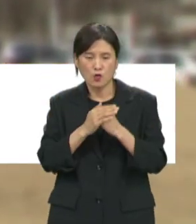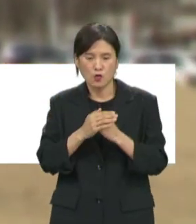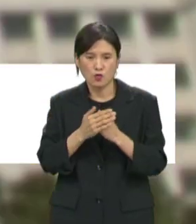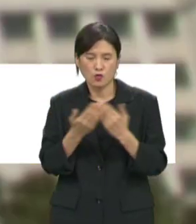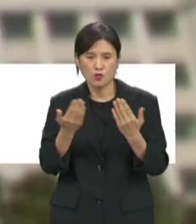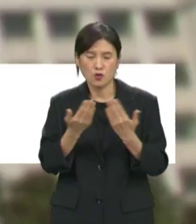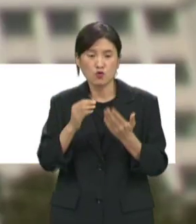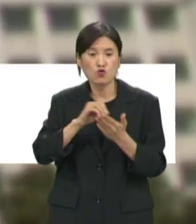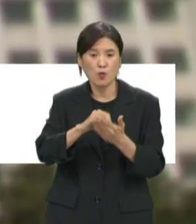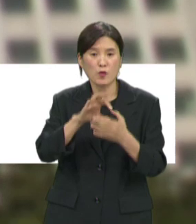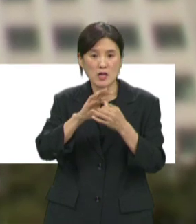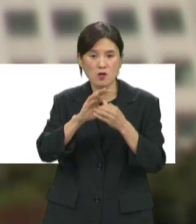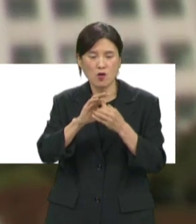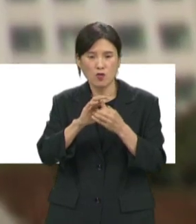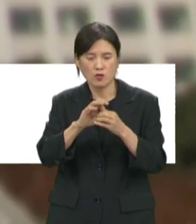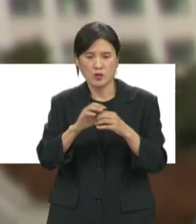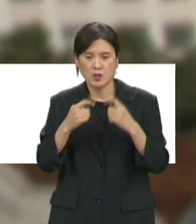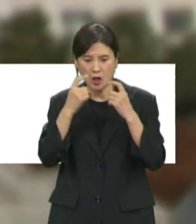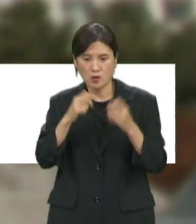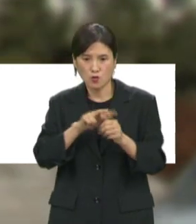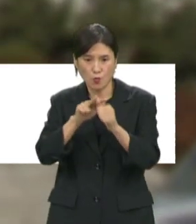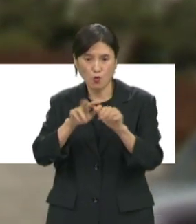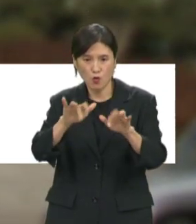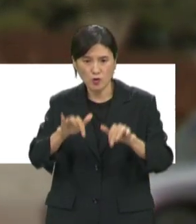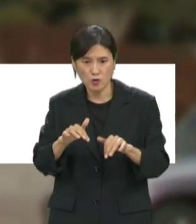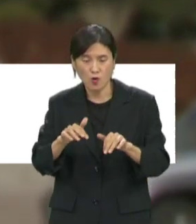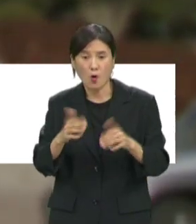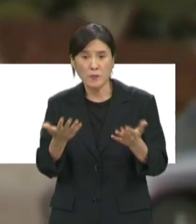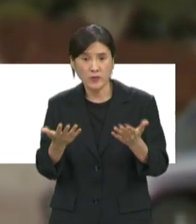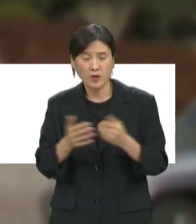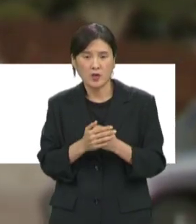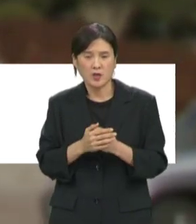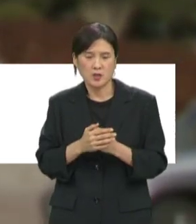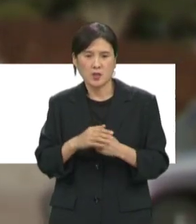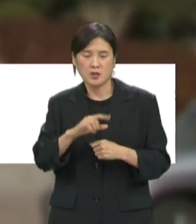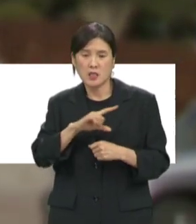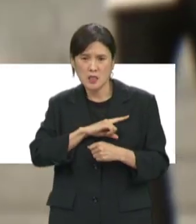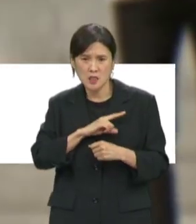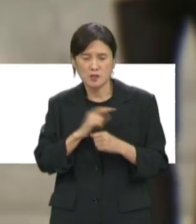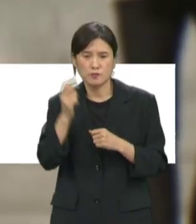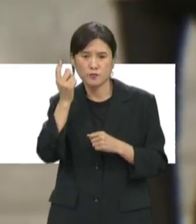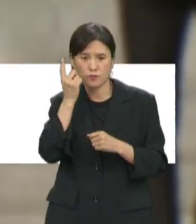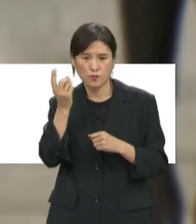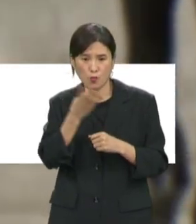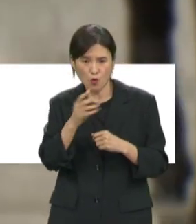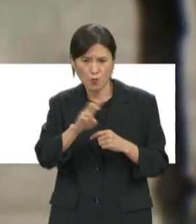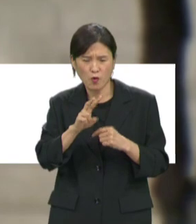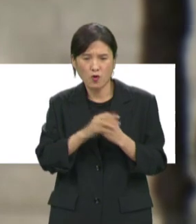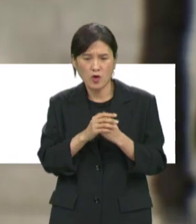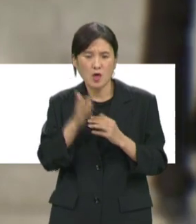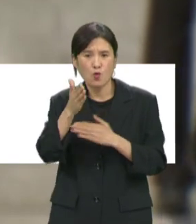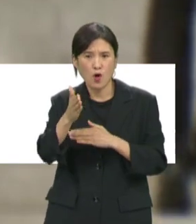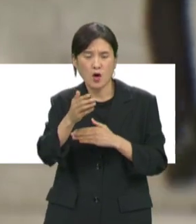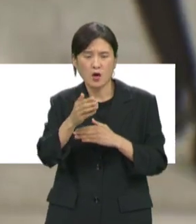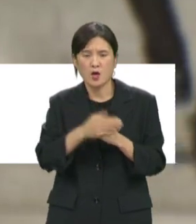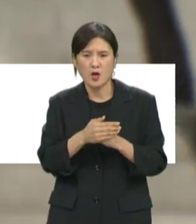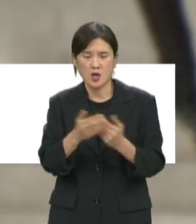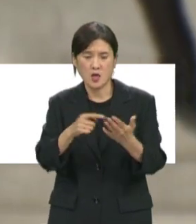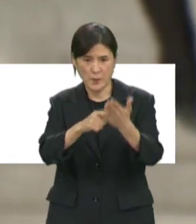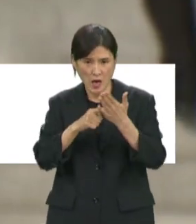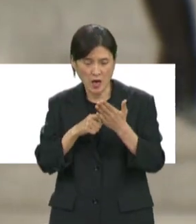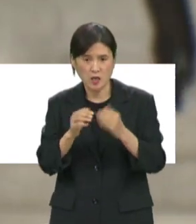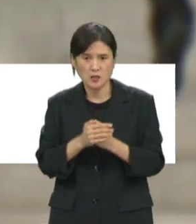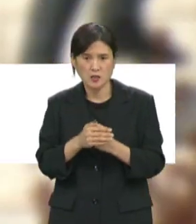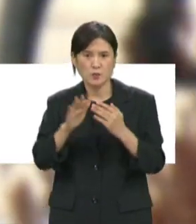관련 홈페이지에서 로그인 없이도 학생의 이름과 학과 전화번호를 볼 수 있었는데 현재까지 확인된 2차